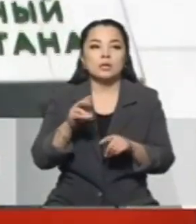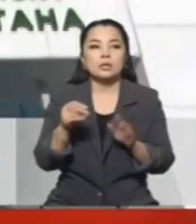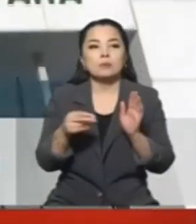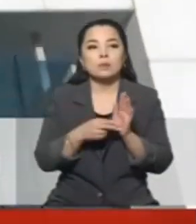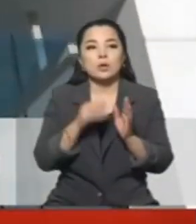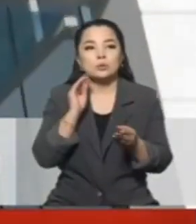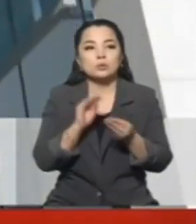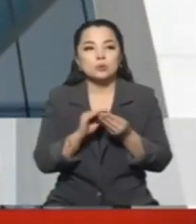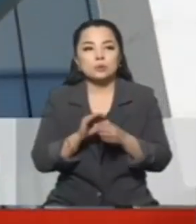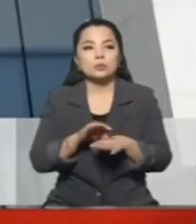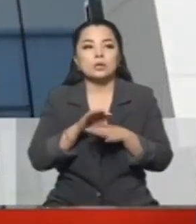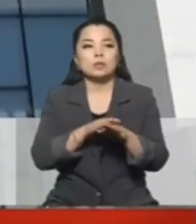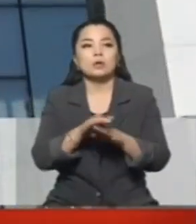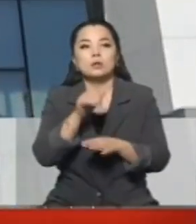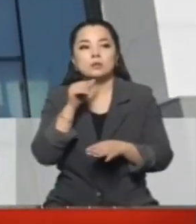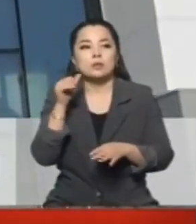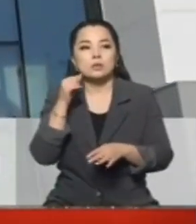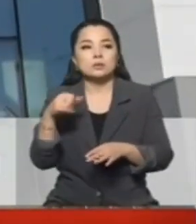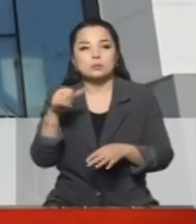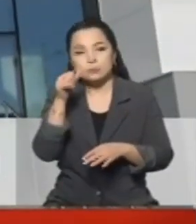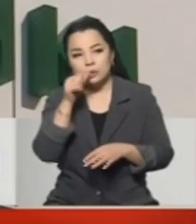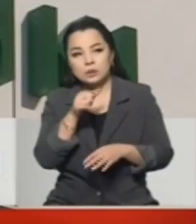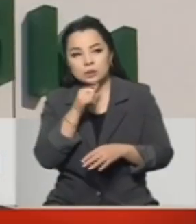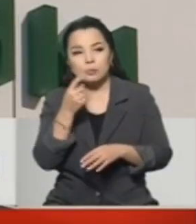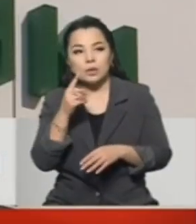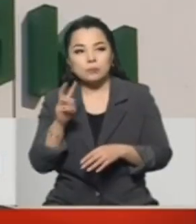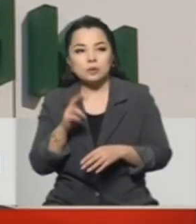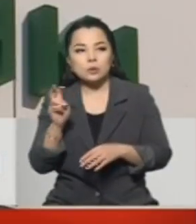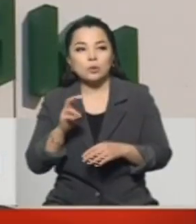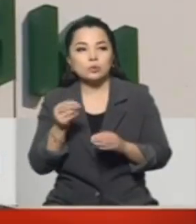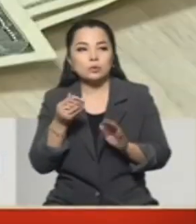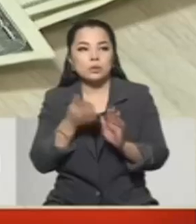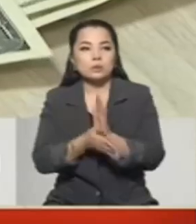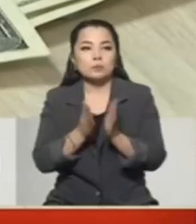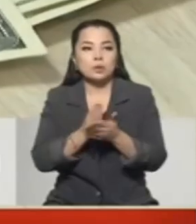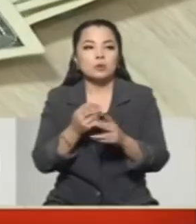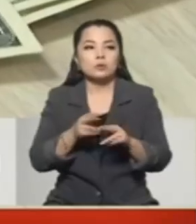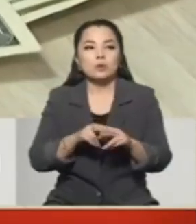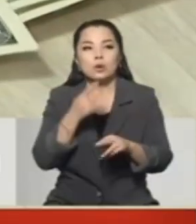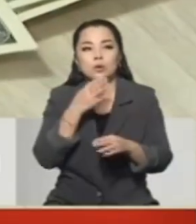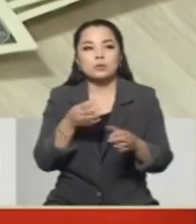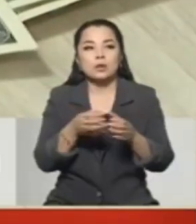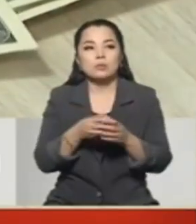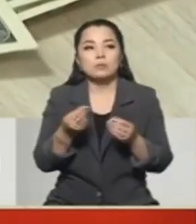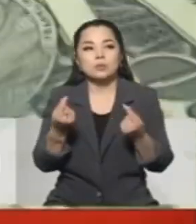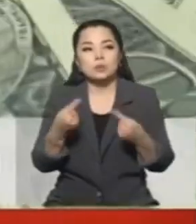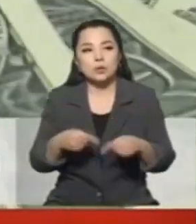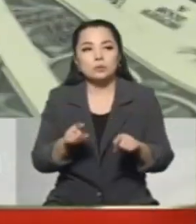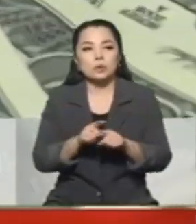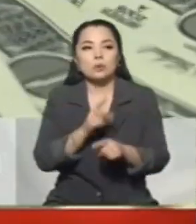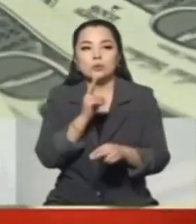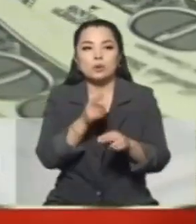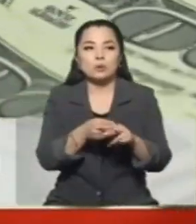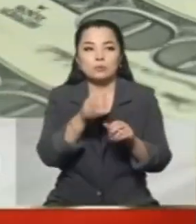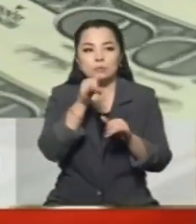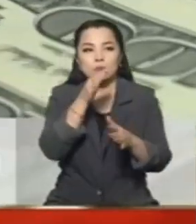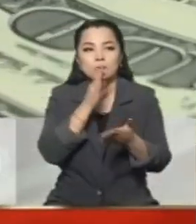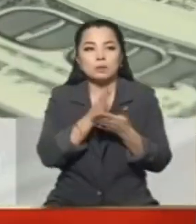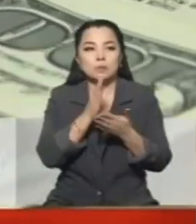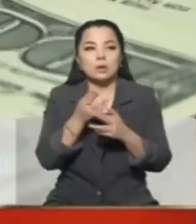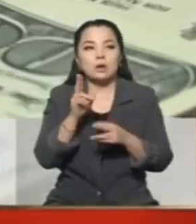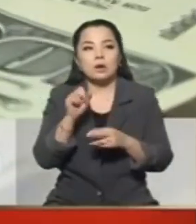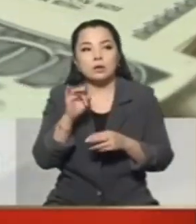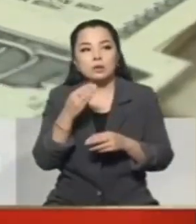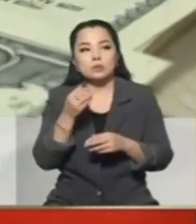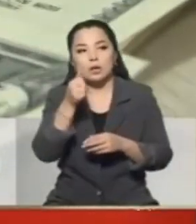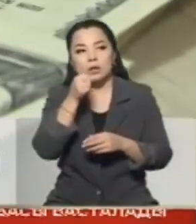бағамын тұрақтандыру үшін өткен айда 1 миллиард доллар жұмсады. Десе де бұл ұлттық валютаның құнсыздануына тосқауыл бола алмады. Қараша